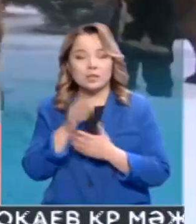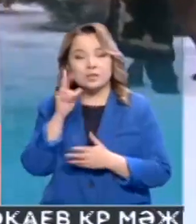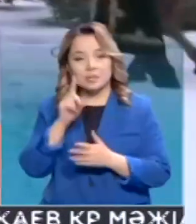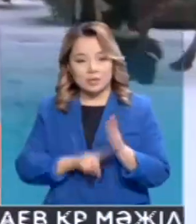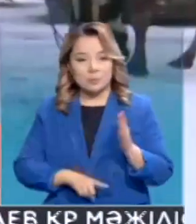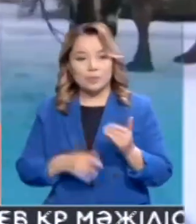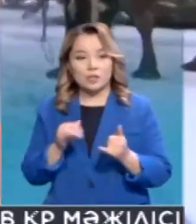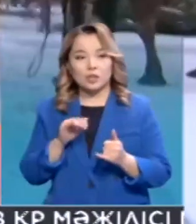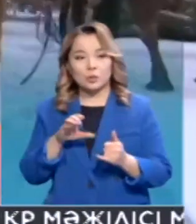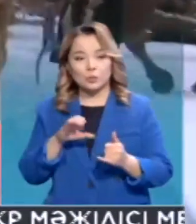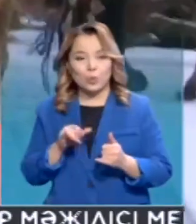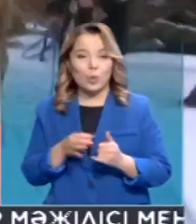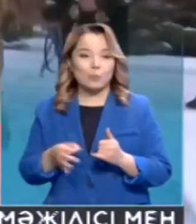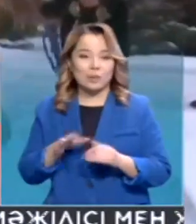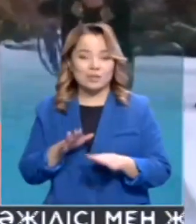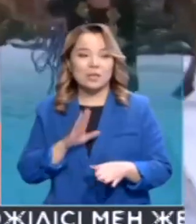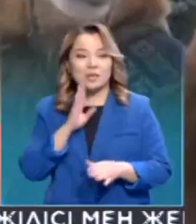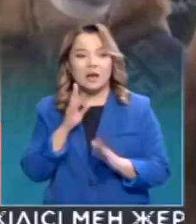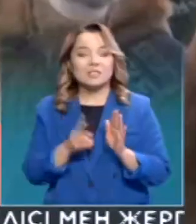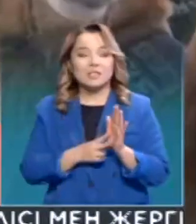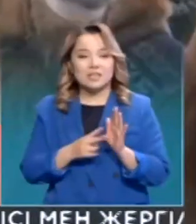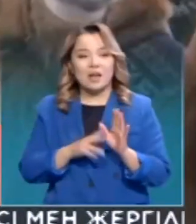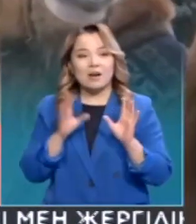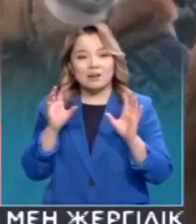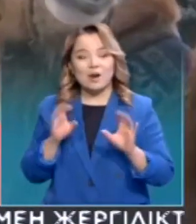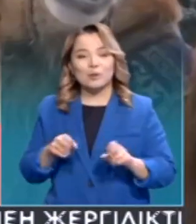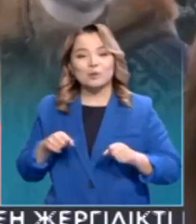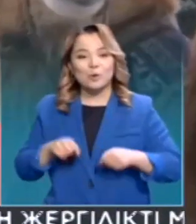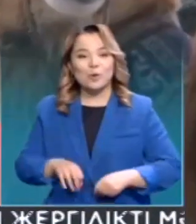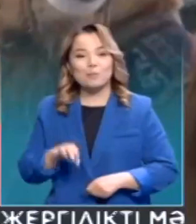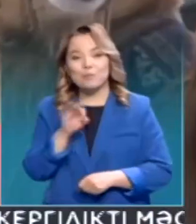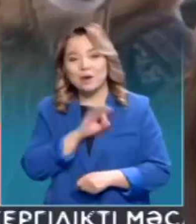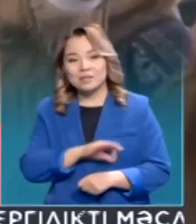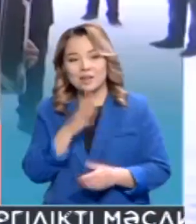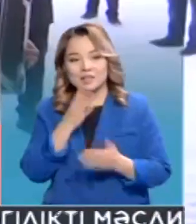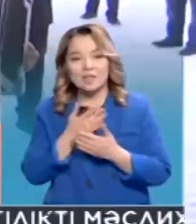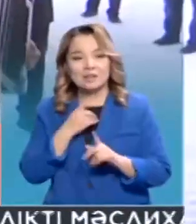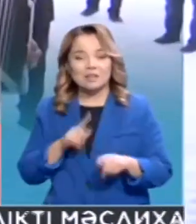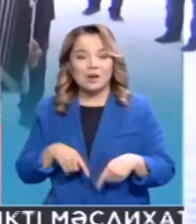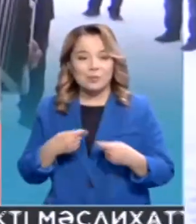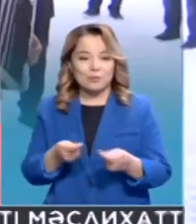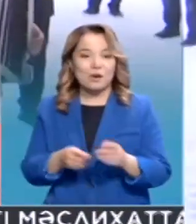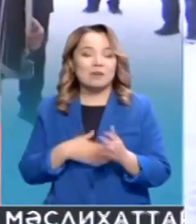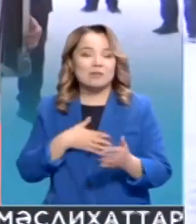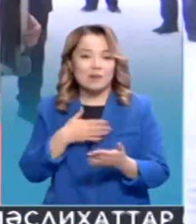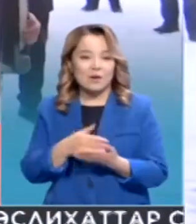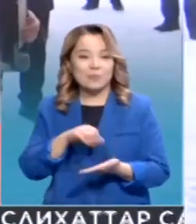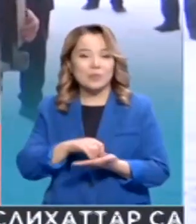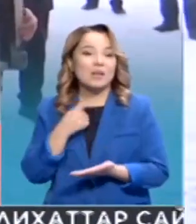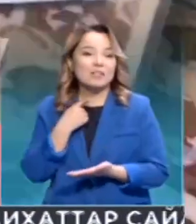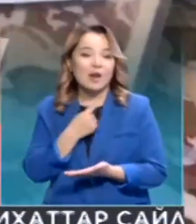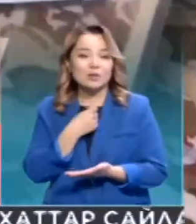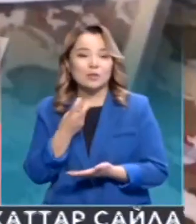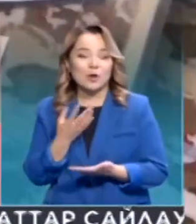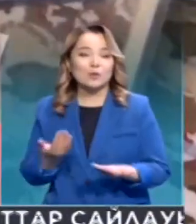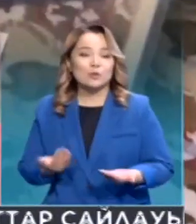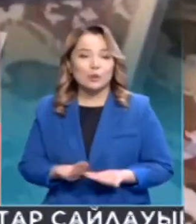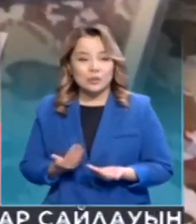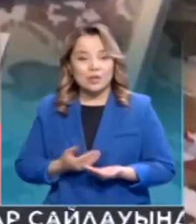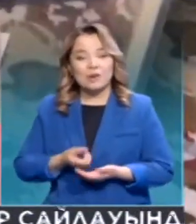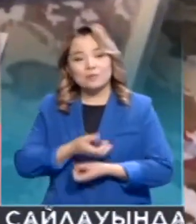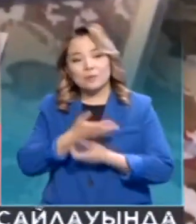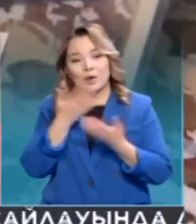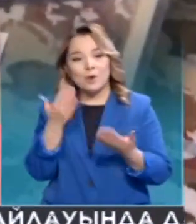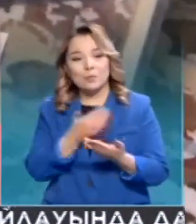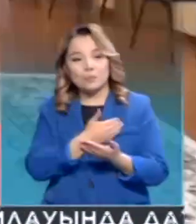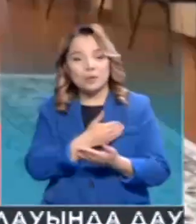енді. Жетісу облысының тұрғындары таңғы 7-ден өз конституциялық құқықтарын пайдаланып дауыс беруге белсенді қатысты. Тіпті талдықорғандық бірнеше тұрғын ел болашағы жарқын